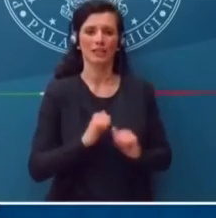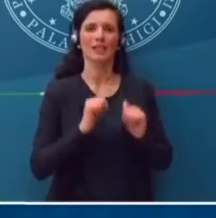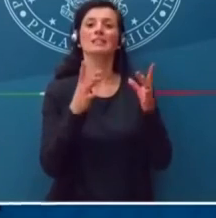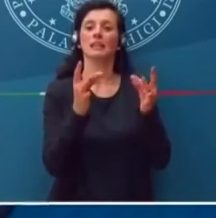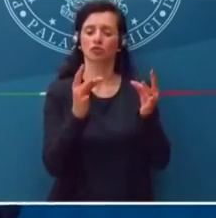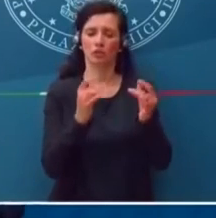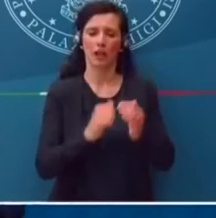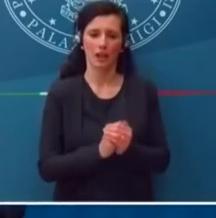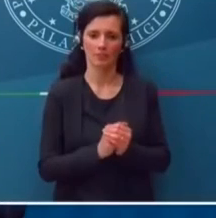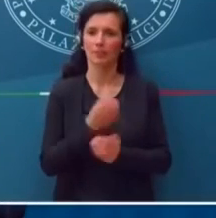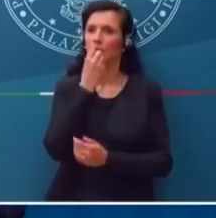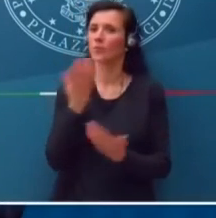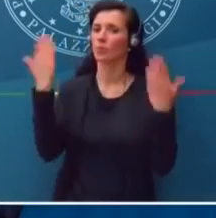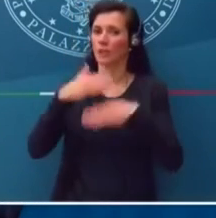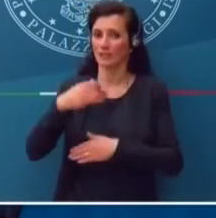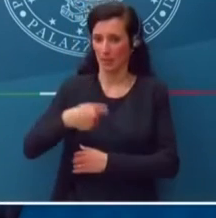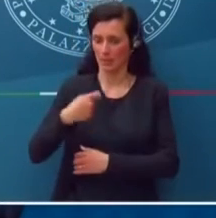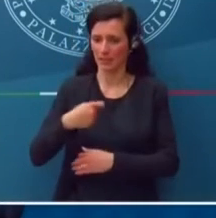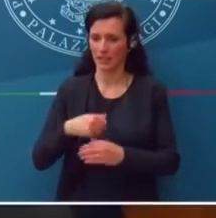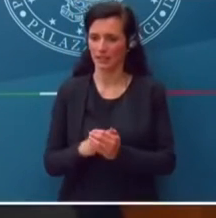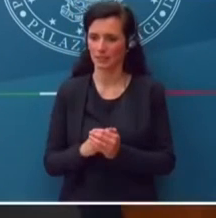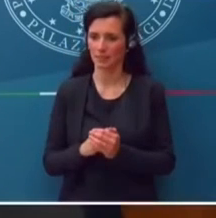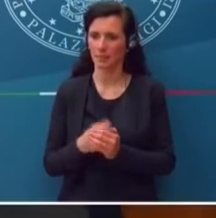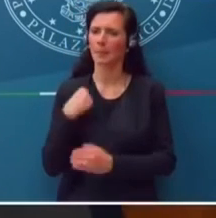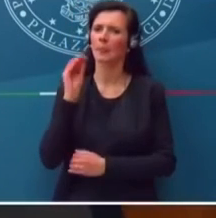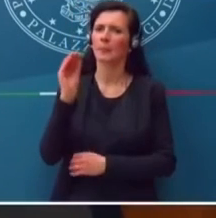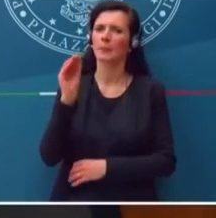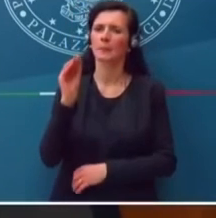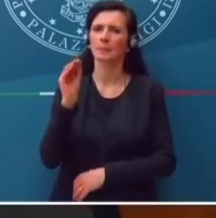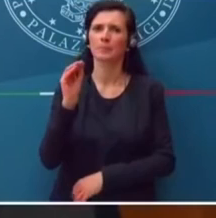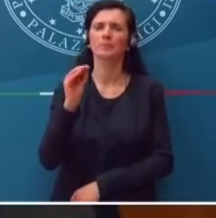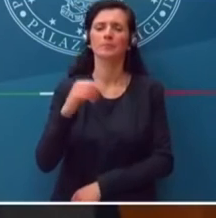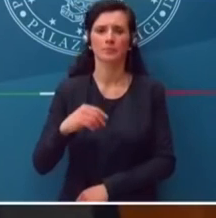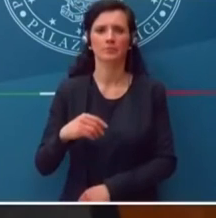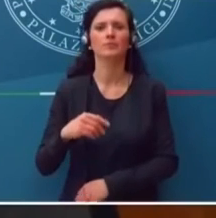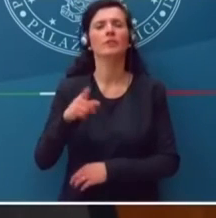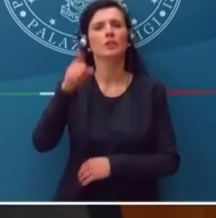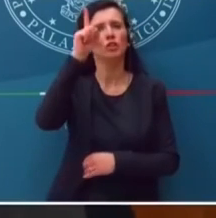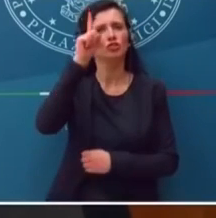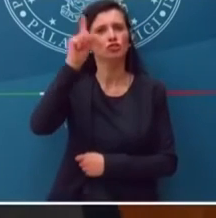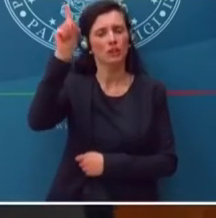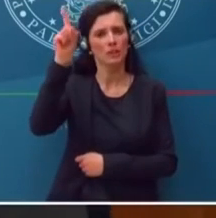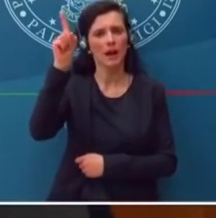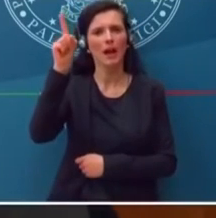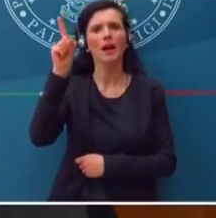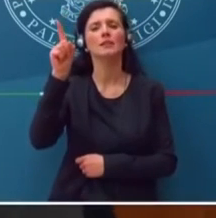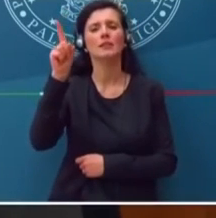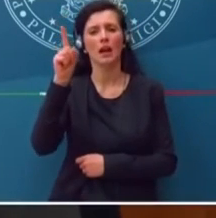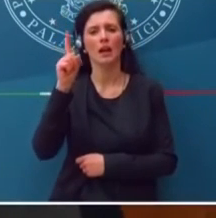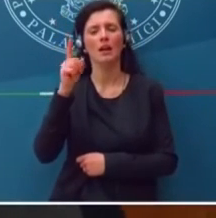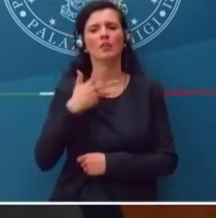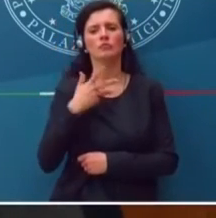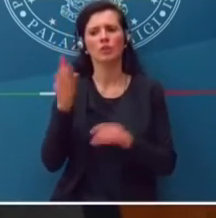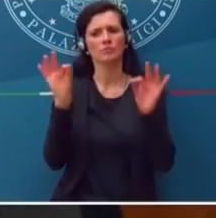Presidente. Innanzitutto le chiedo, risulta che la Germania intenda avviare dei negoziati bilaterali con la